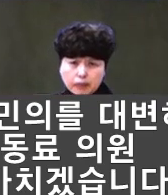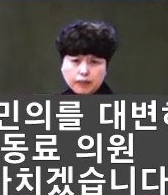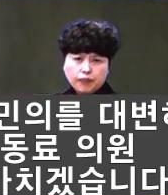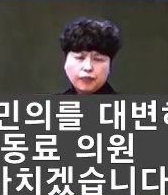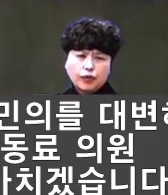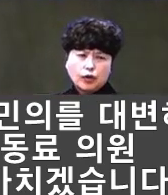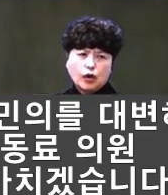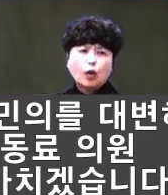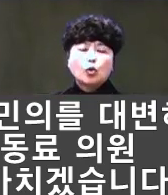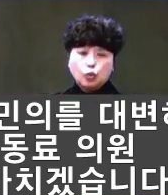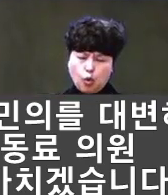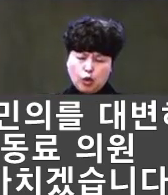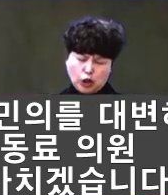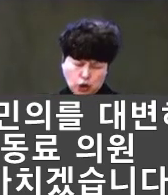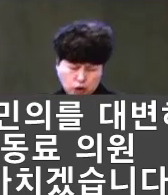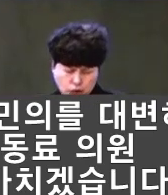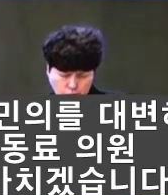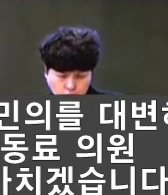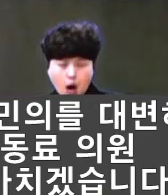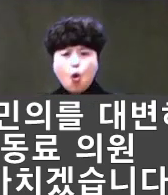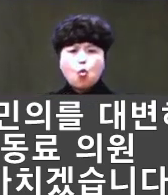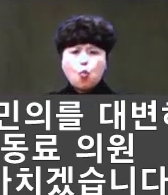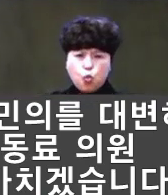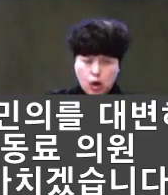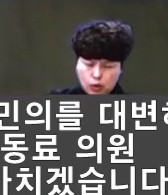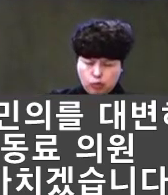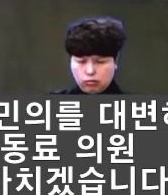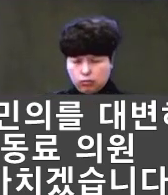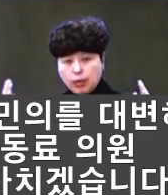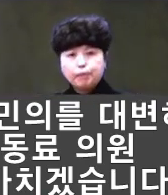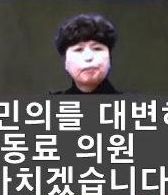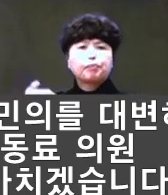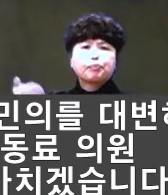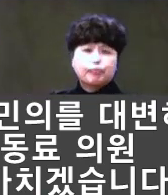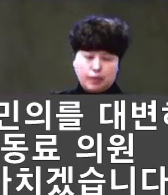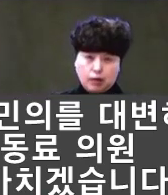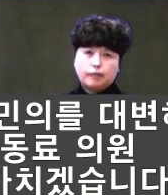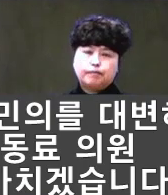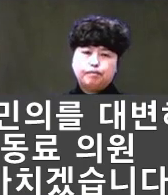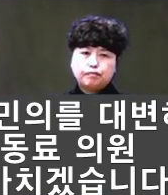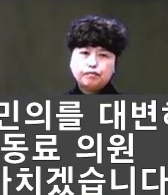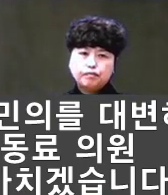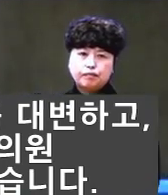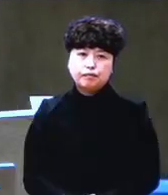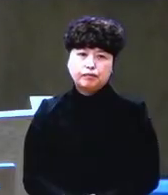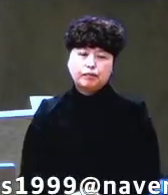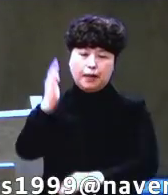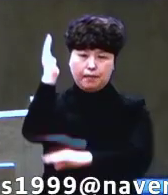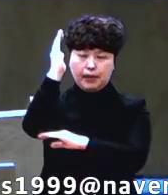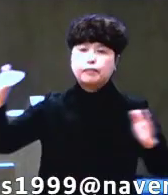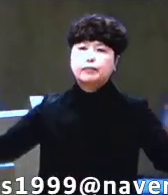여러분들께서도 적극적인 의정활동을 펼쳐주시기를 당부드리면서